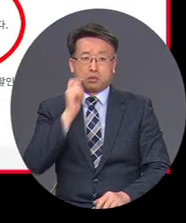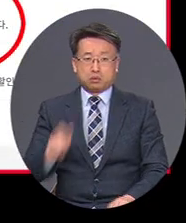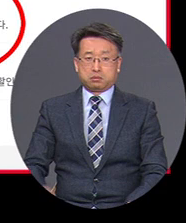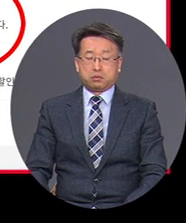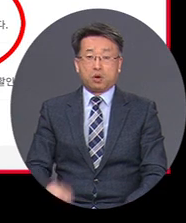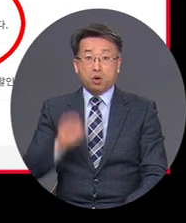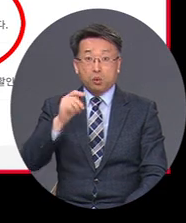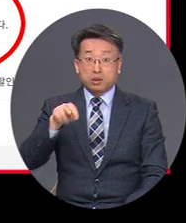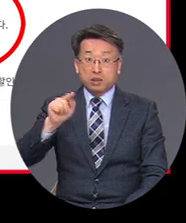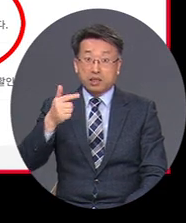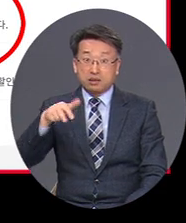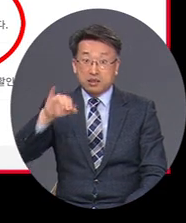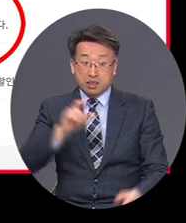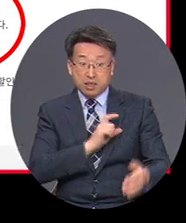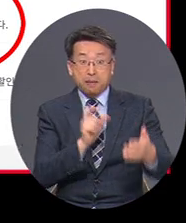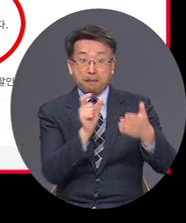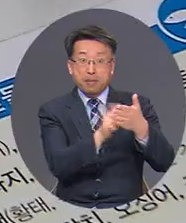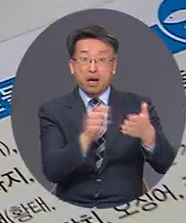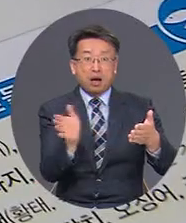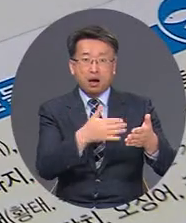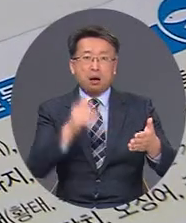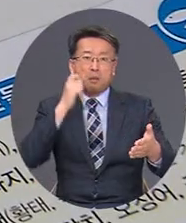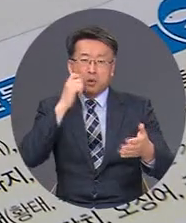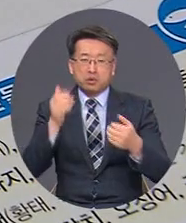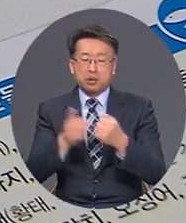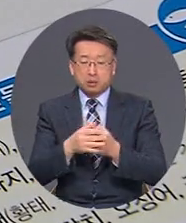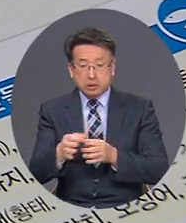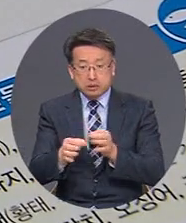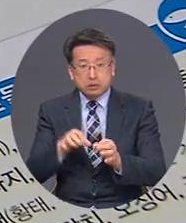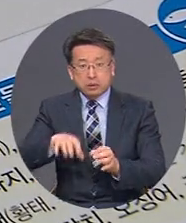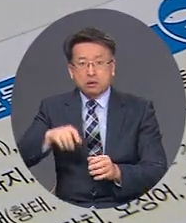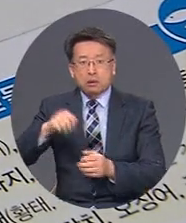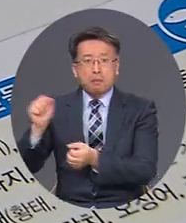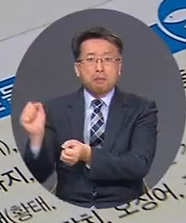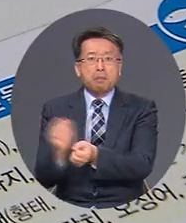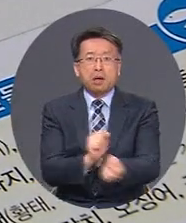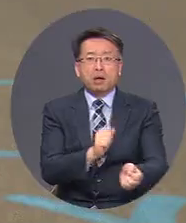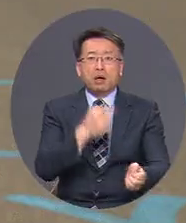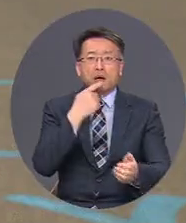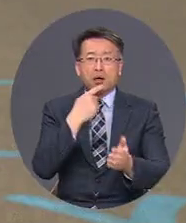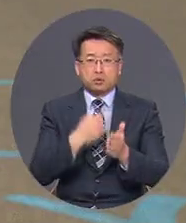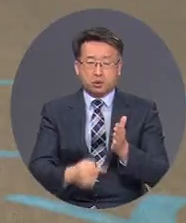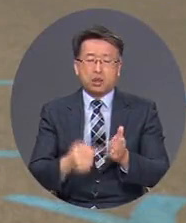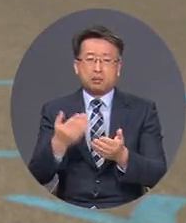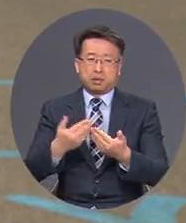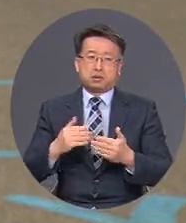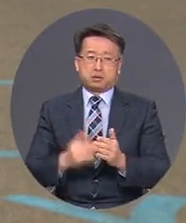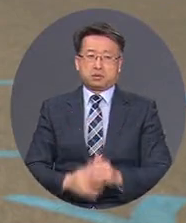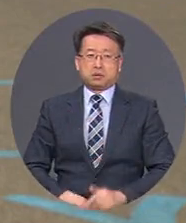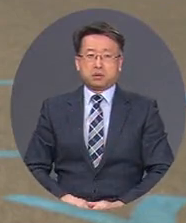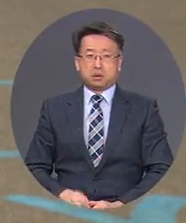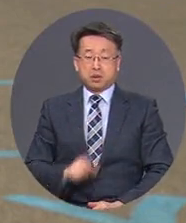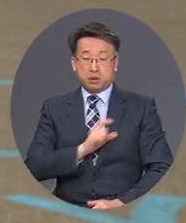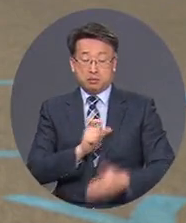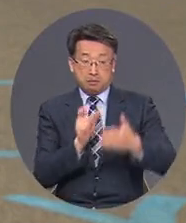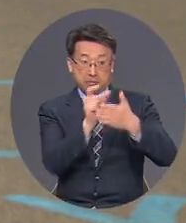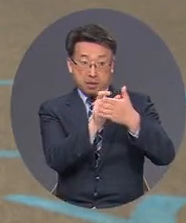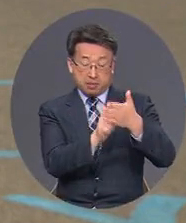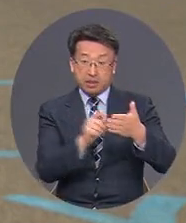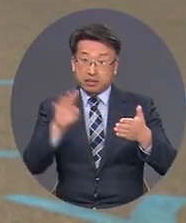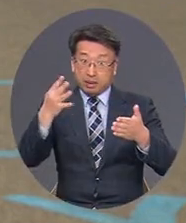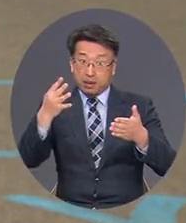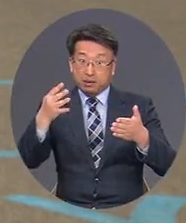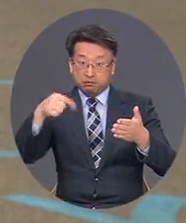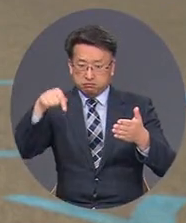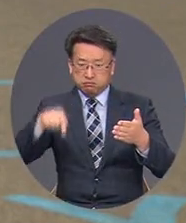않아 애꿎은 가맹점이 피해를 보게 된 겁니다. 신고 당시 배달의 진주 앱에 등록된 가맹점 400여 곳